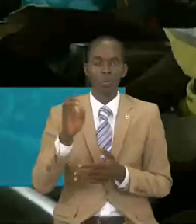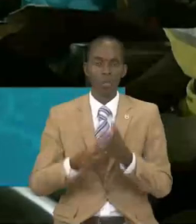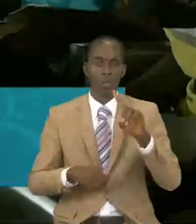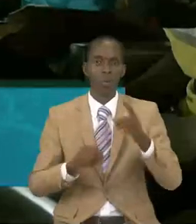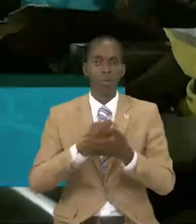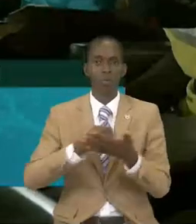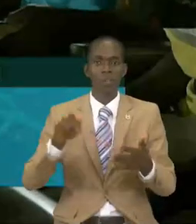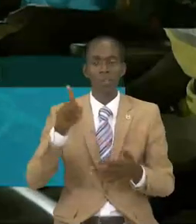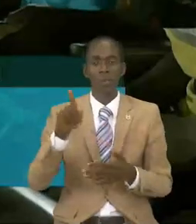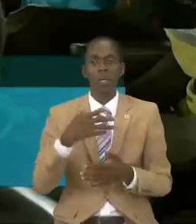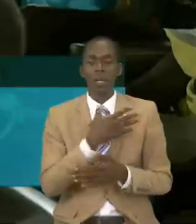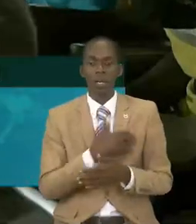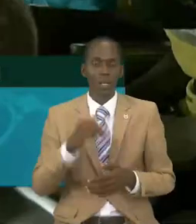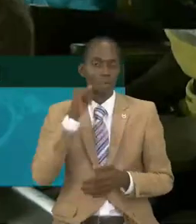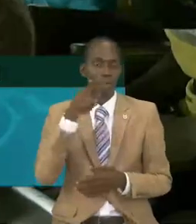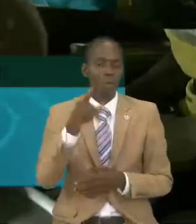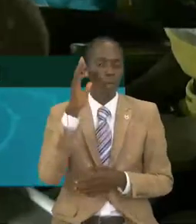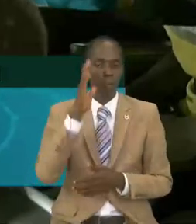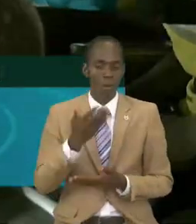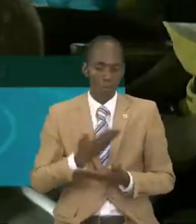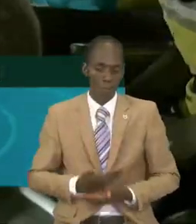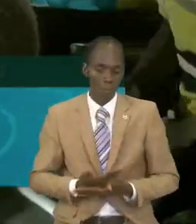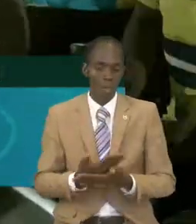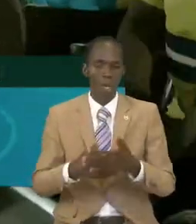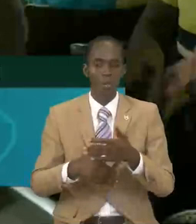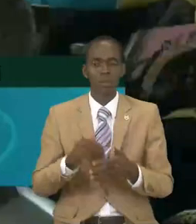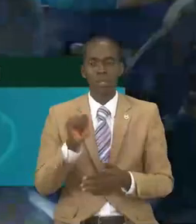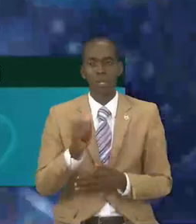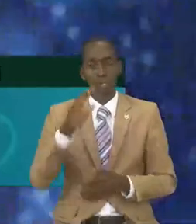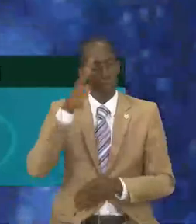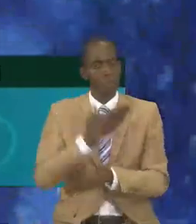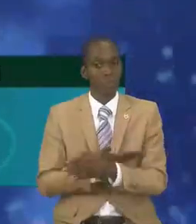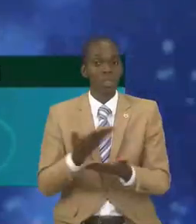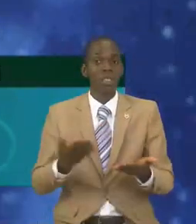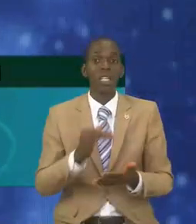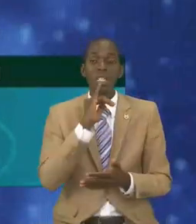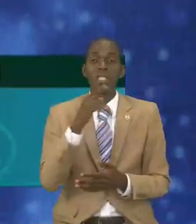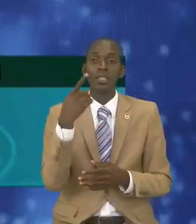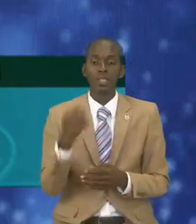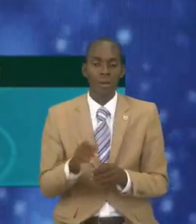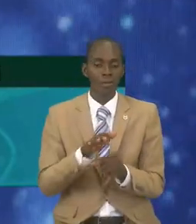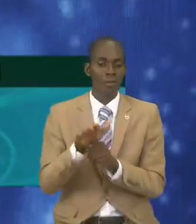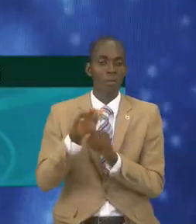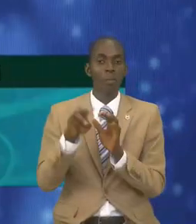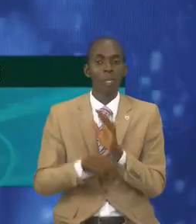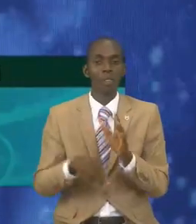Matthieu 1, verset 21, on nous dit, elle enfantera un fils. Et voici l'accomplissement, le